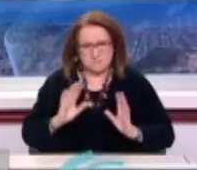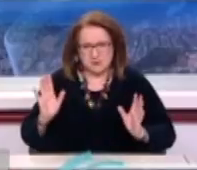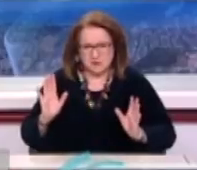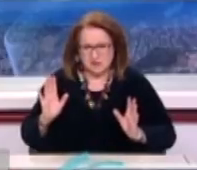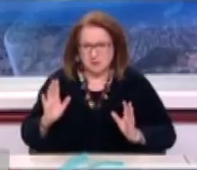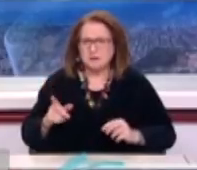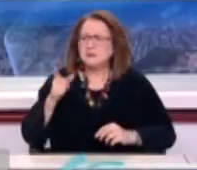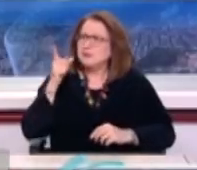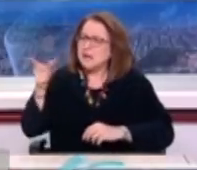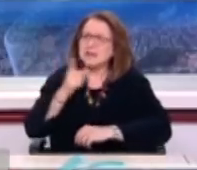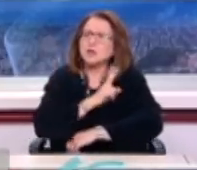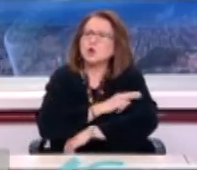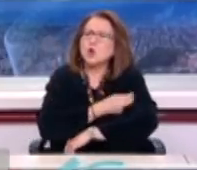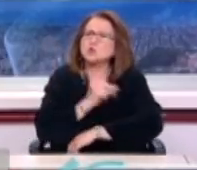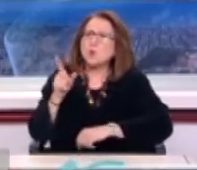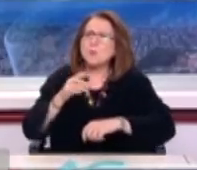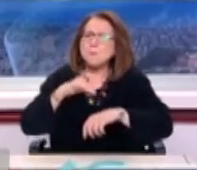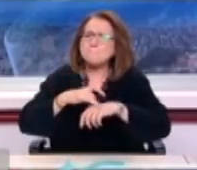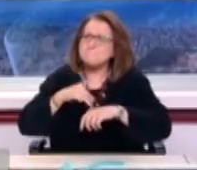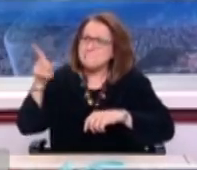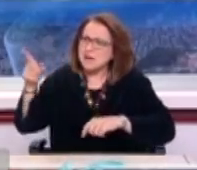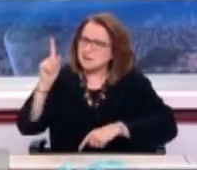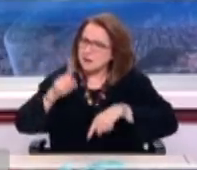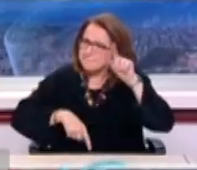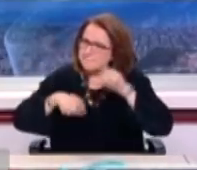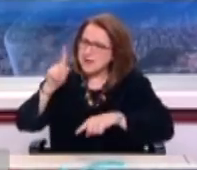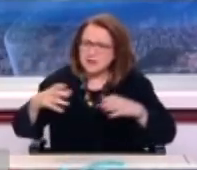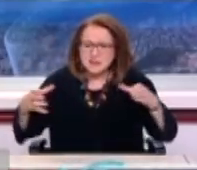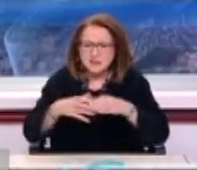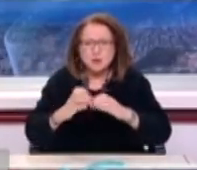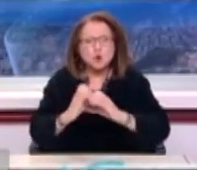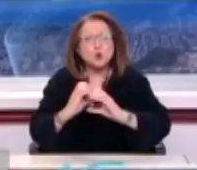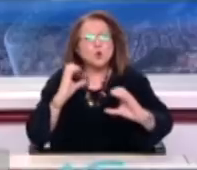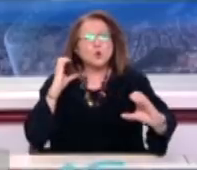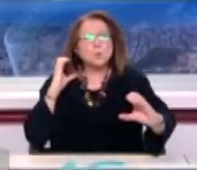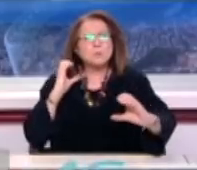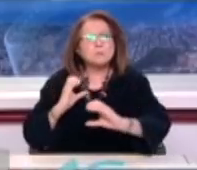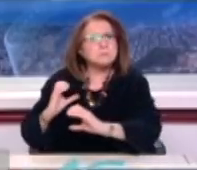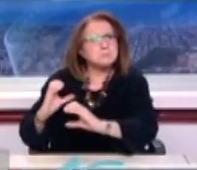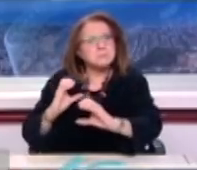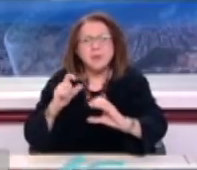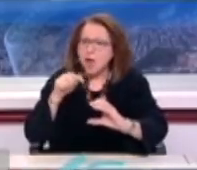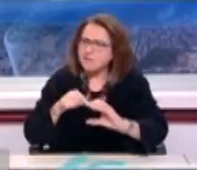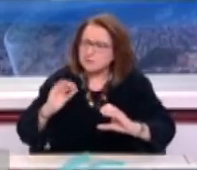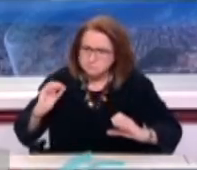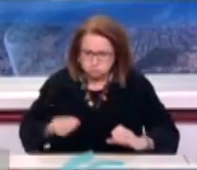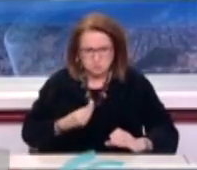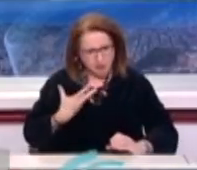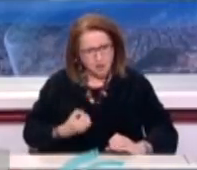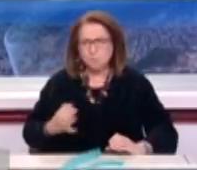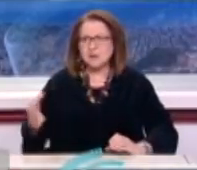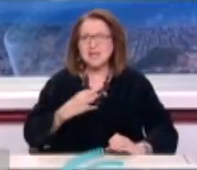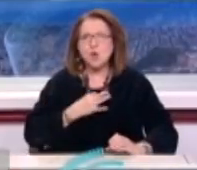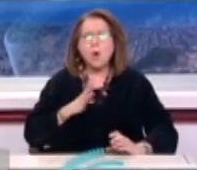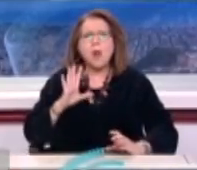οποίοι θα έχουν ήπια συμπτώματα από αυτή την ομάδα των εκδρομέων και θα είναι θετικοί στον ιό, με τις κατάλληλες οδηγίες από τον Εθνικό